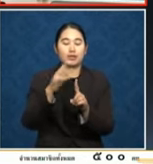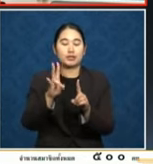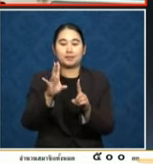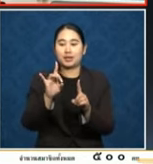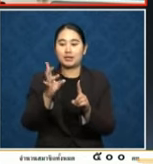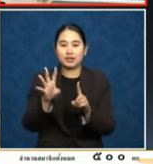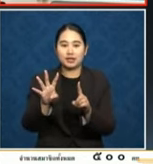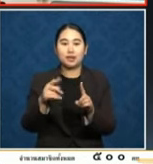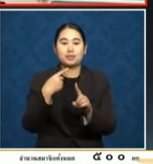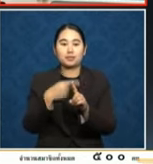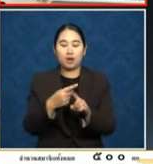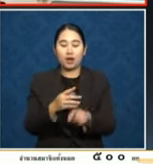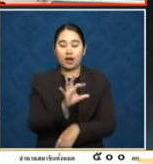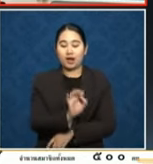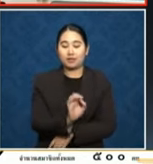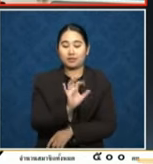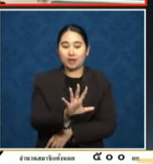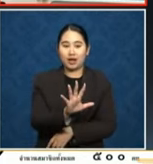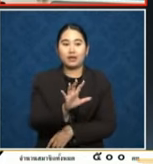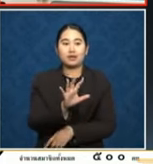94+784ถึงกิโลเมตรที่